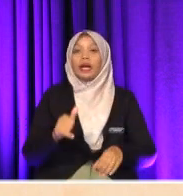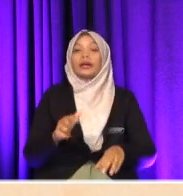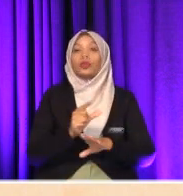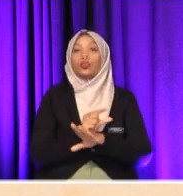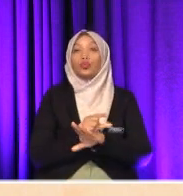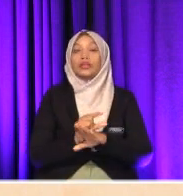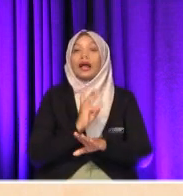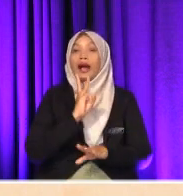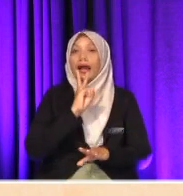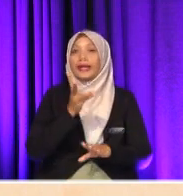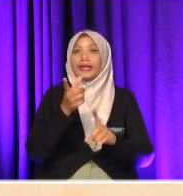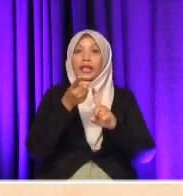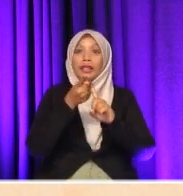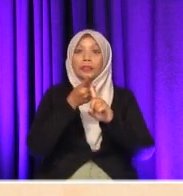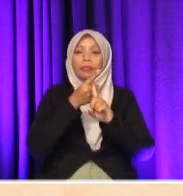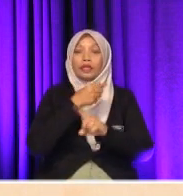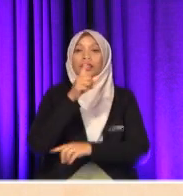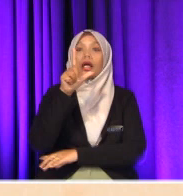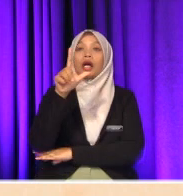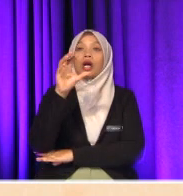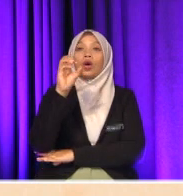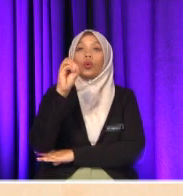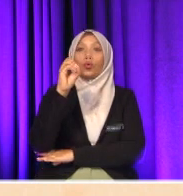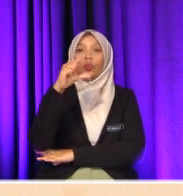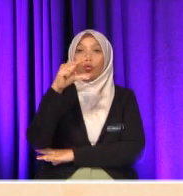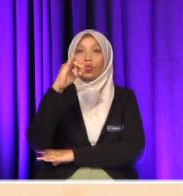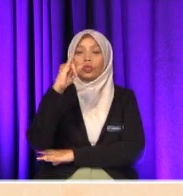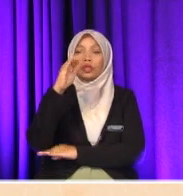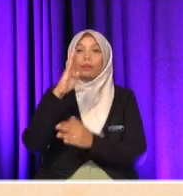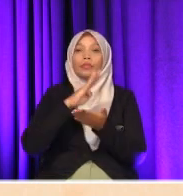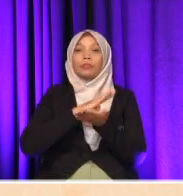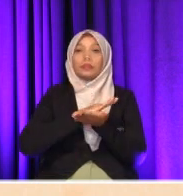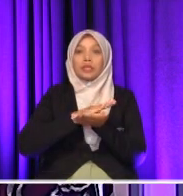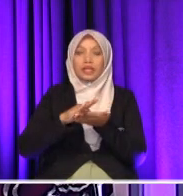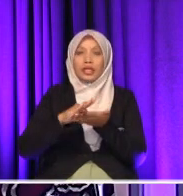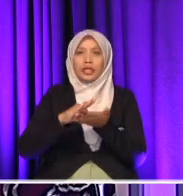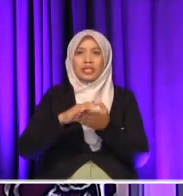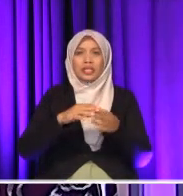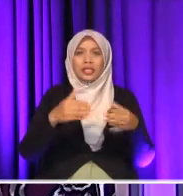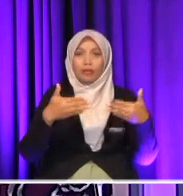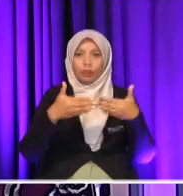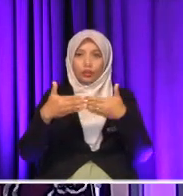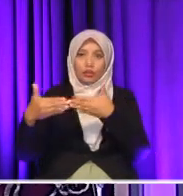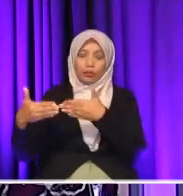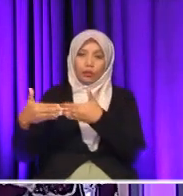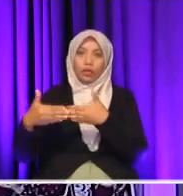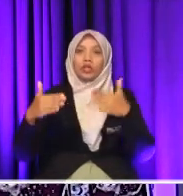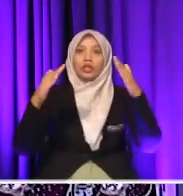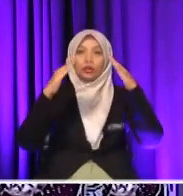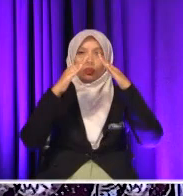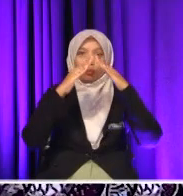air daripada Loji pembersihan disambungkan sehingga sampai ke rumah kediaman